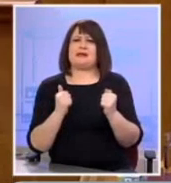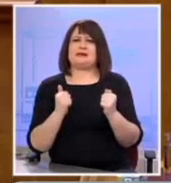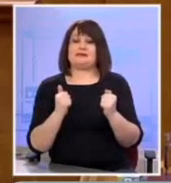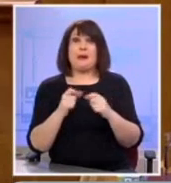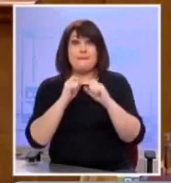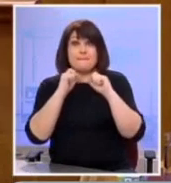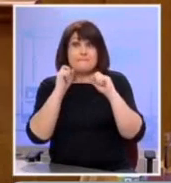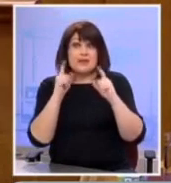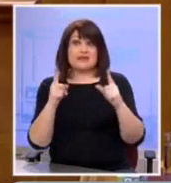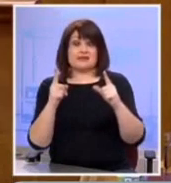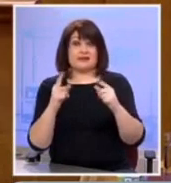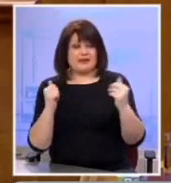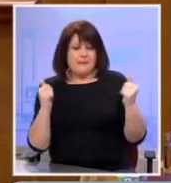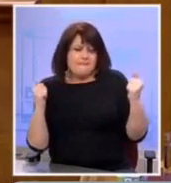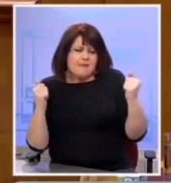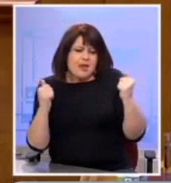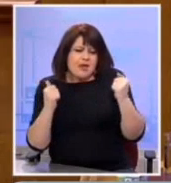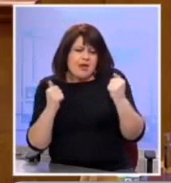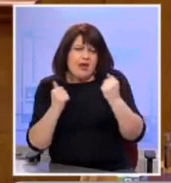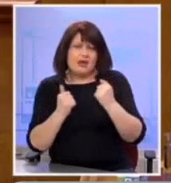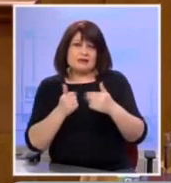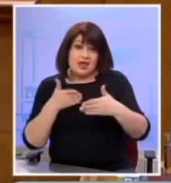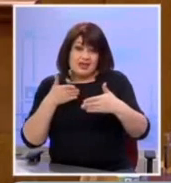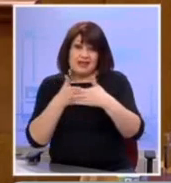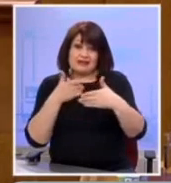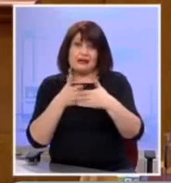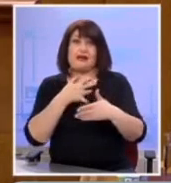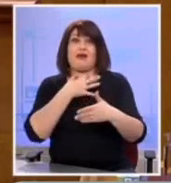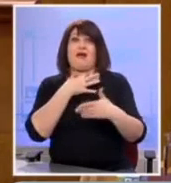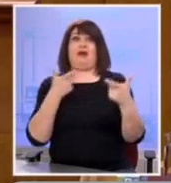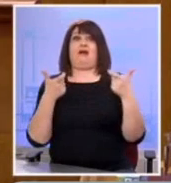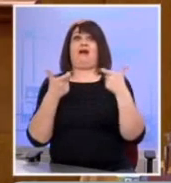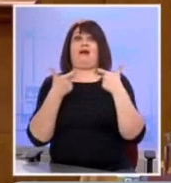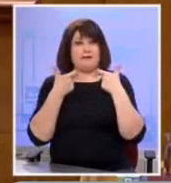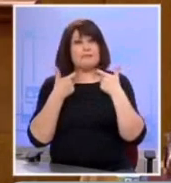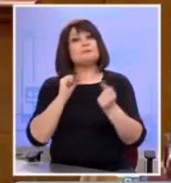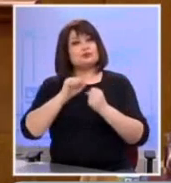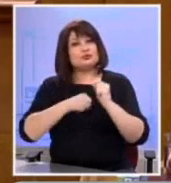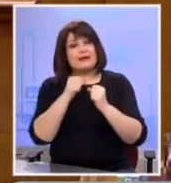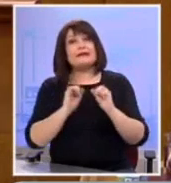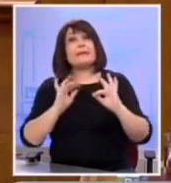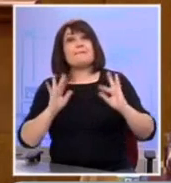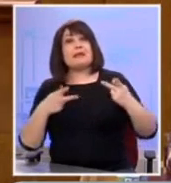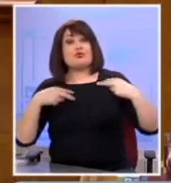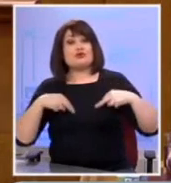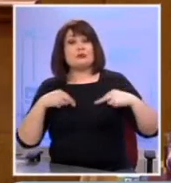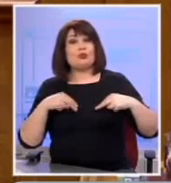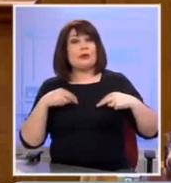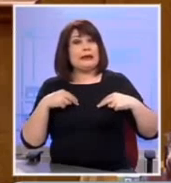συγκλονιστική πίεση που ασκείται και τα διέξοδα και την ασφυξία που δημιουργείται, μήπως